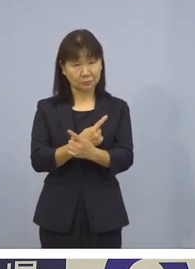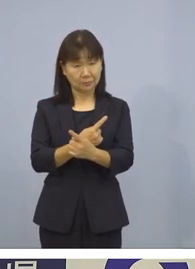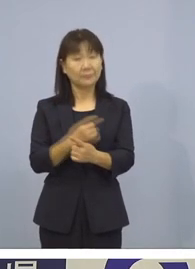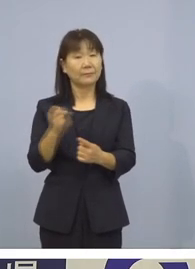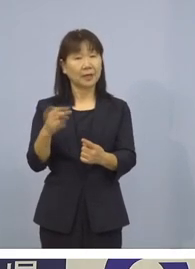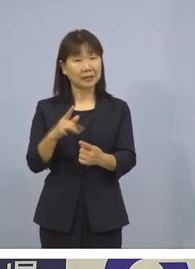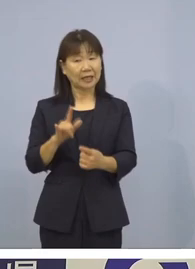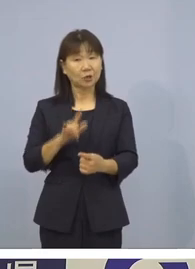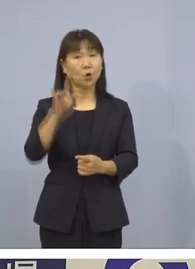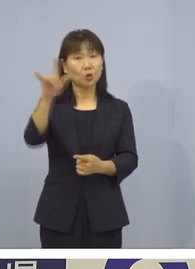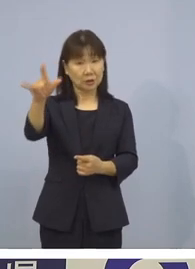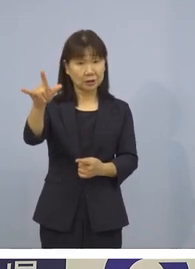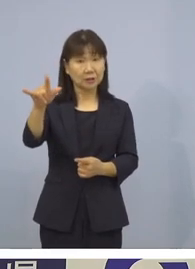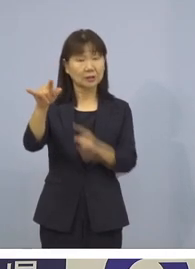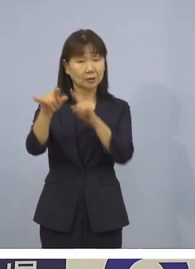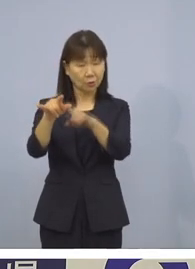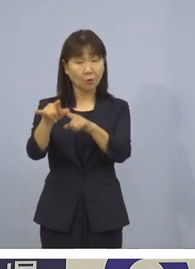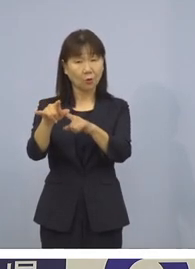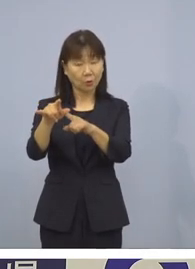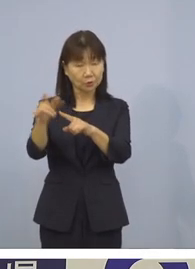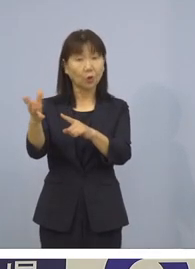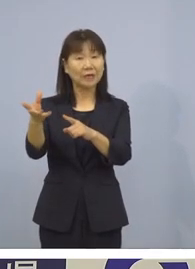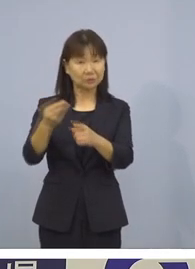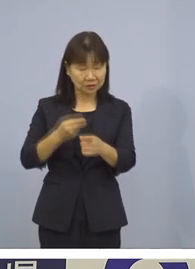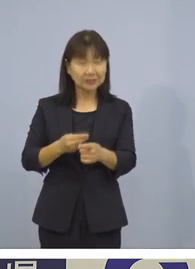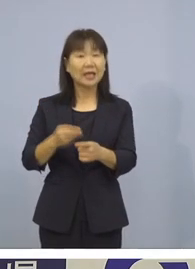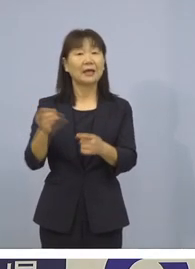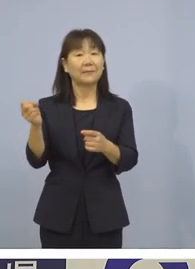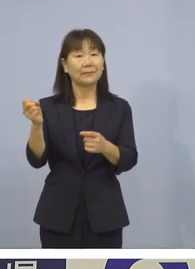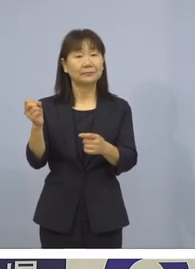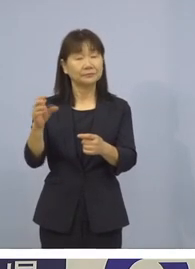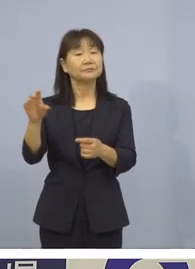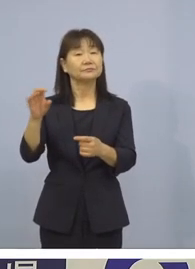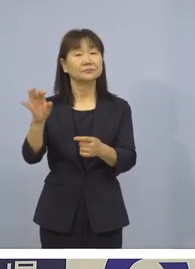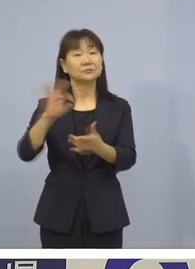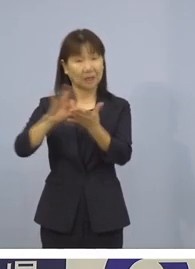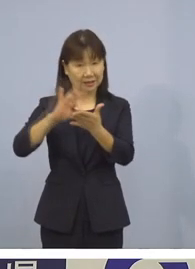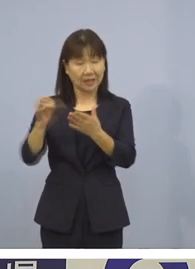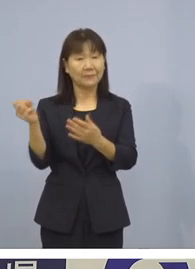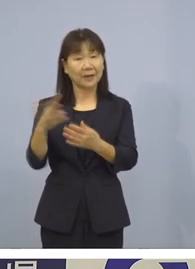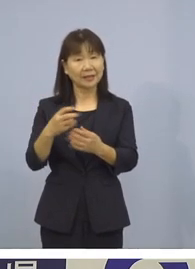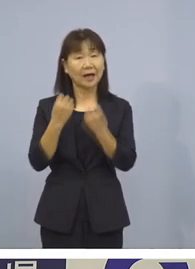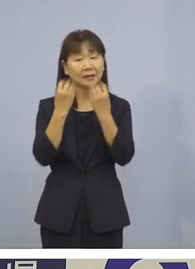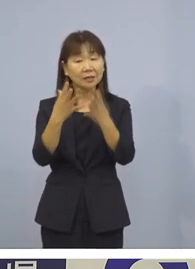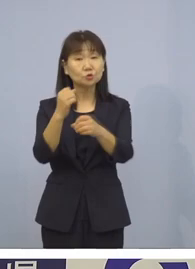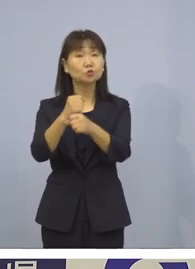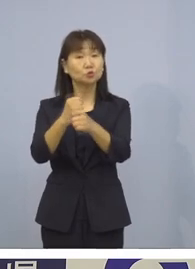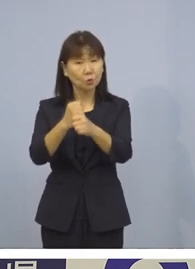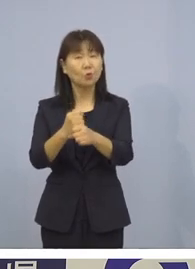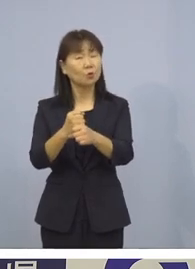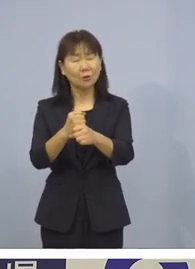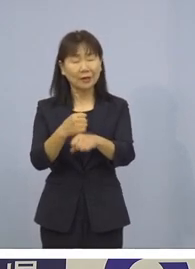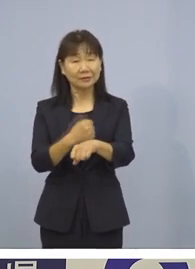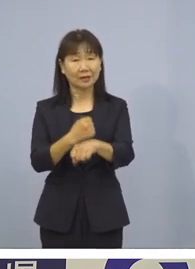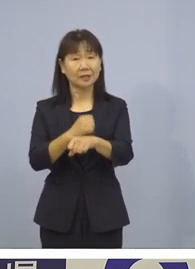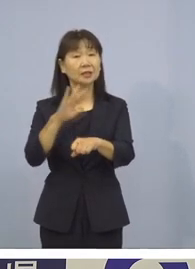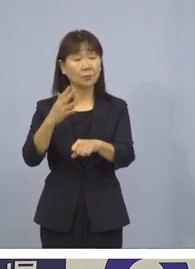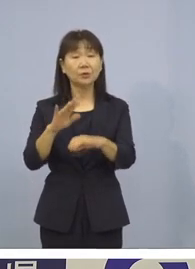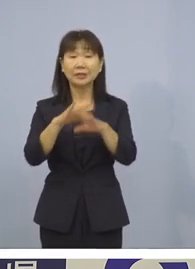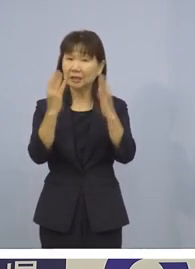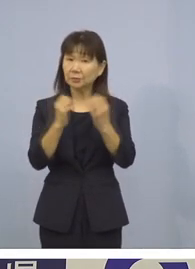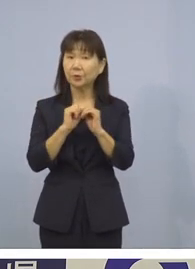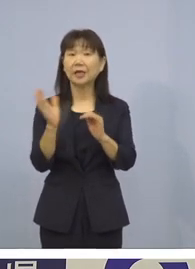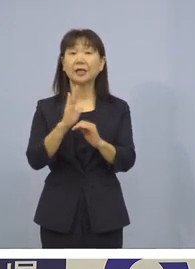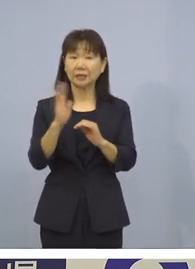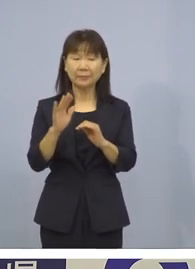達してそこに新しく作るっていうことですからね、そんな簡単な話じゃない。だけど何もやらなければ何も進まないっ